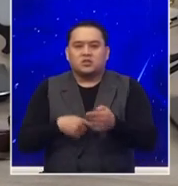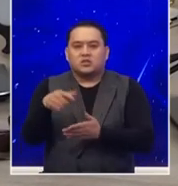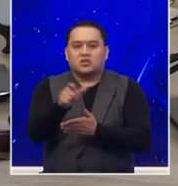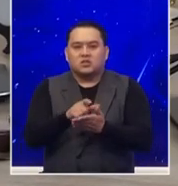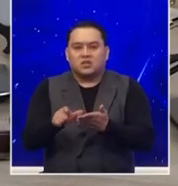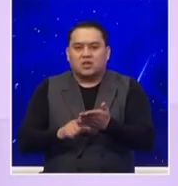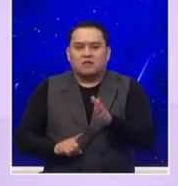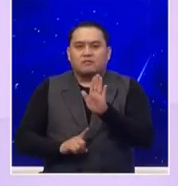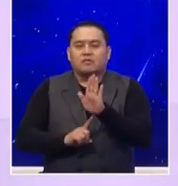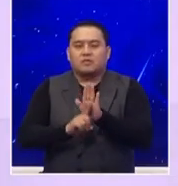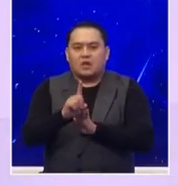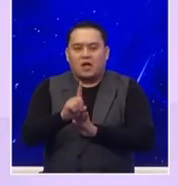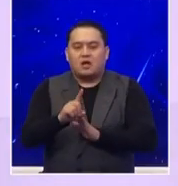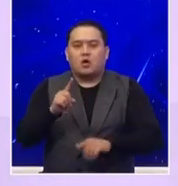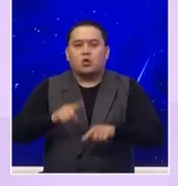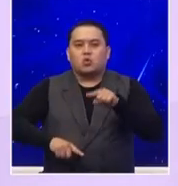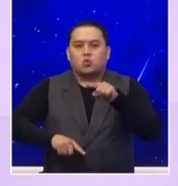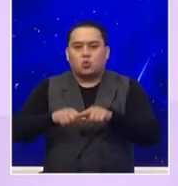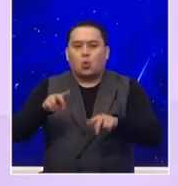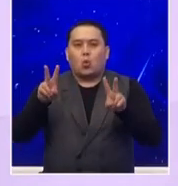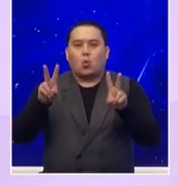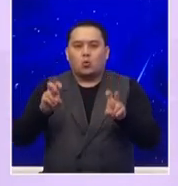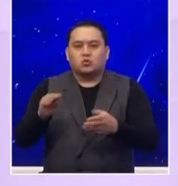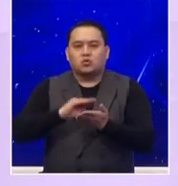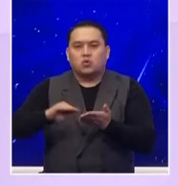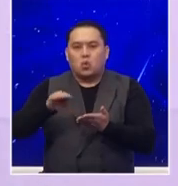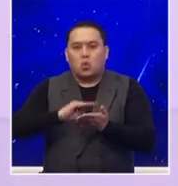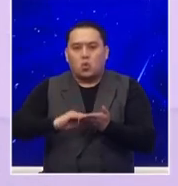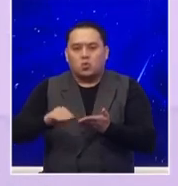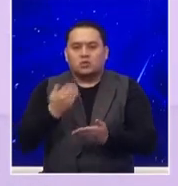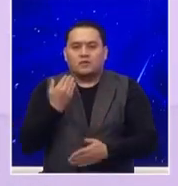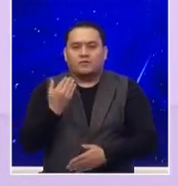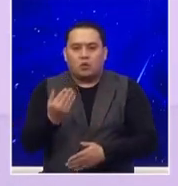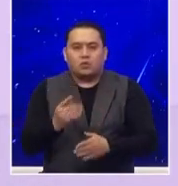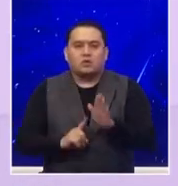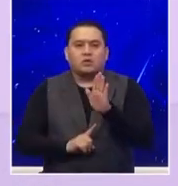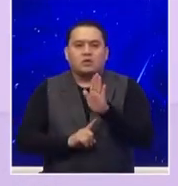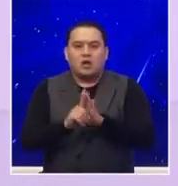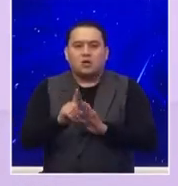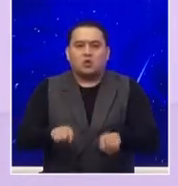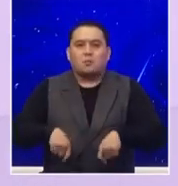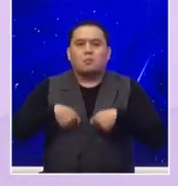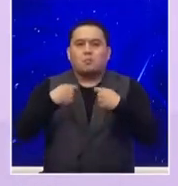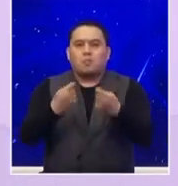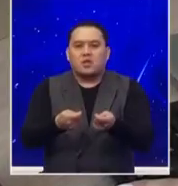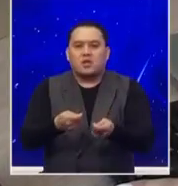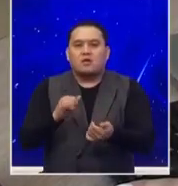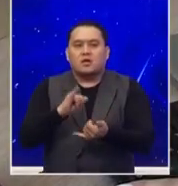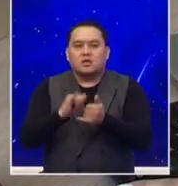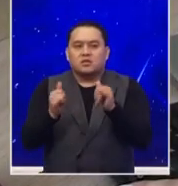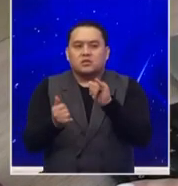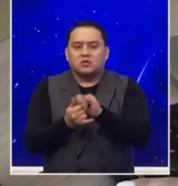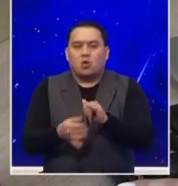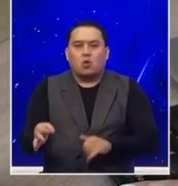стихотворения Мукагали Макатаева о родине. Его прочел журналист, писатель Нусипбай Абдраим. Эстафету подхватил поэт из